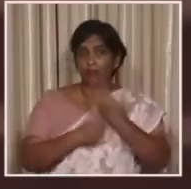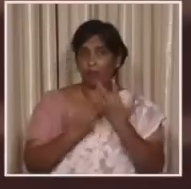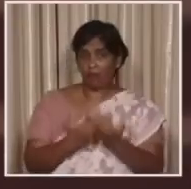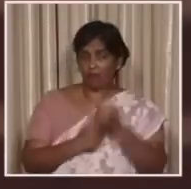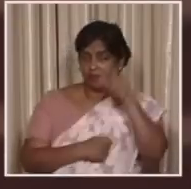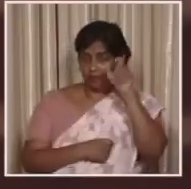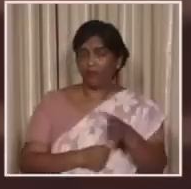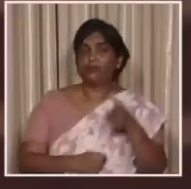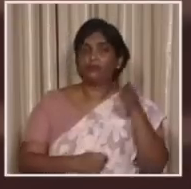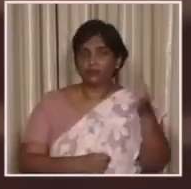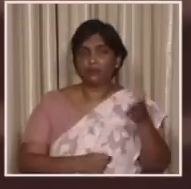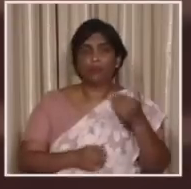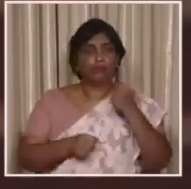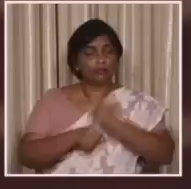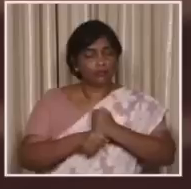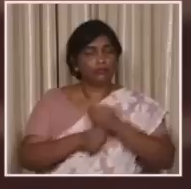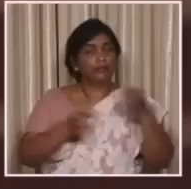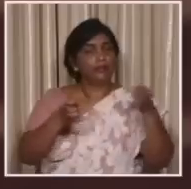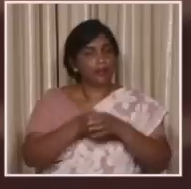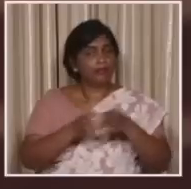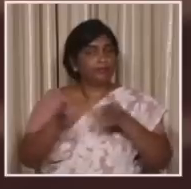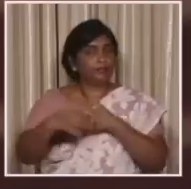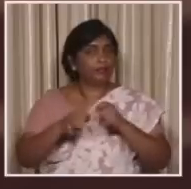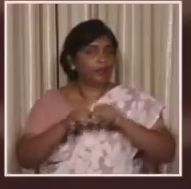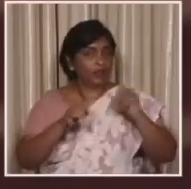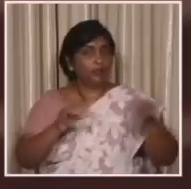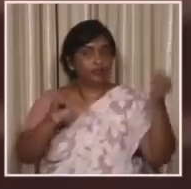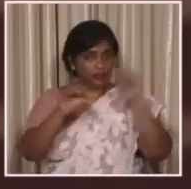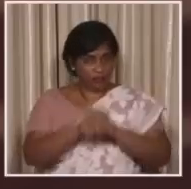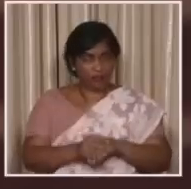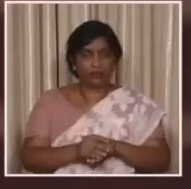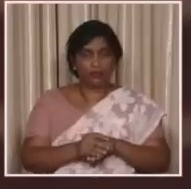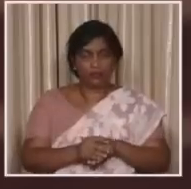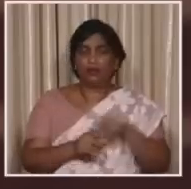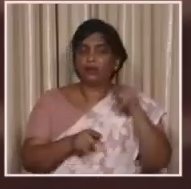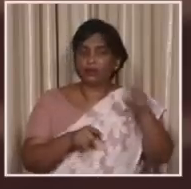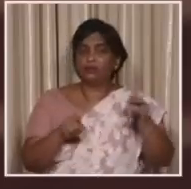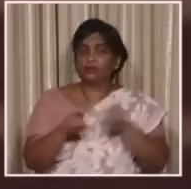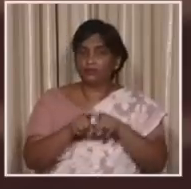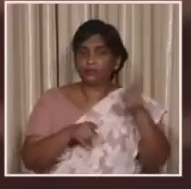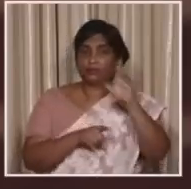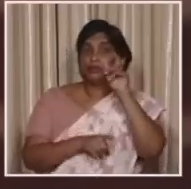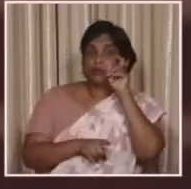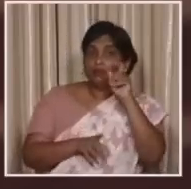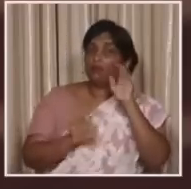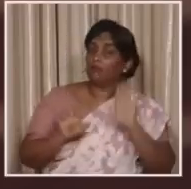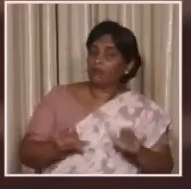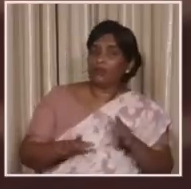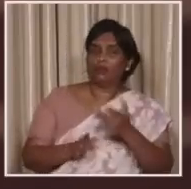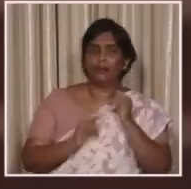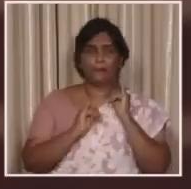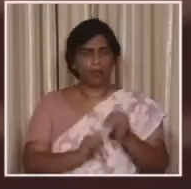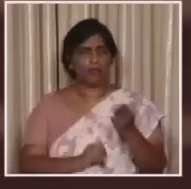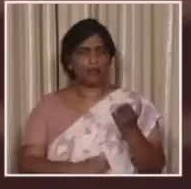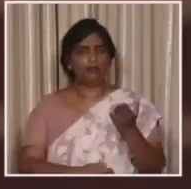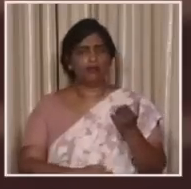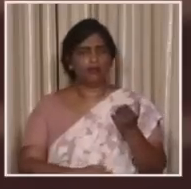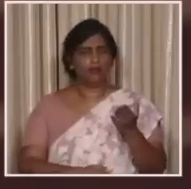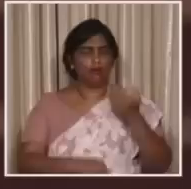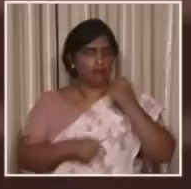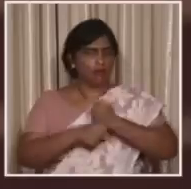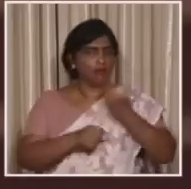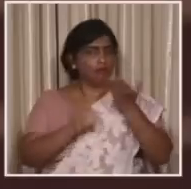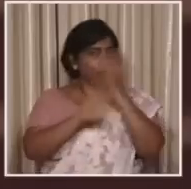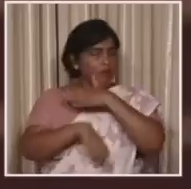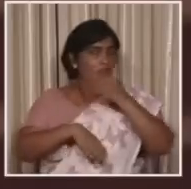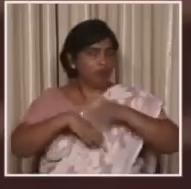කෙනා ඔබතුමාලා එතුමාලගේ කැබිනට් මණ්ඩලයට පත් වෙනා එහෙමනම් එහෙමනම් ඔබතුමාලා බලන් හිටියෝ කේ වැරදීද? ඔබතුමාලගේ ආණ්ඩුව